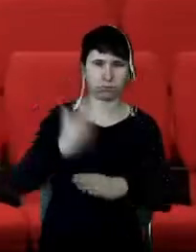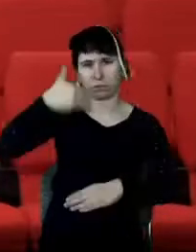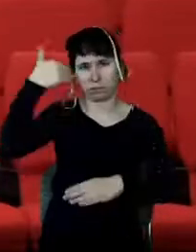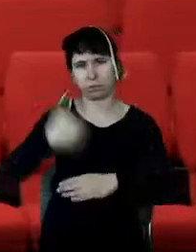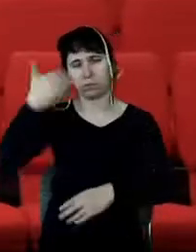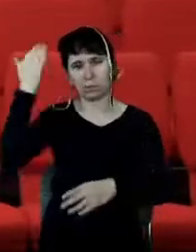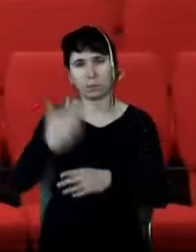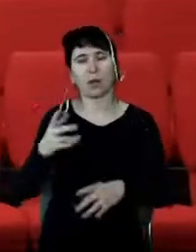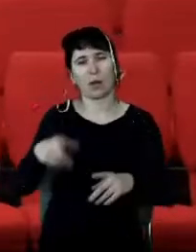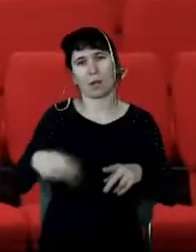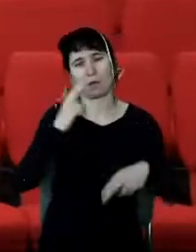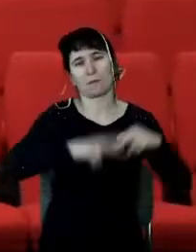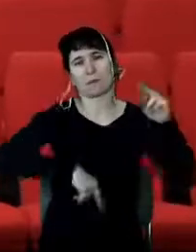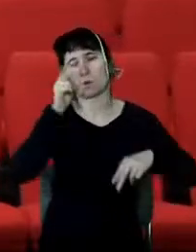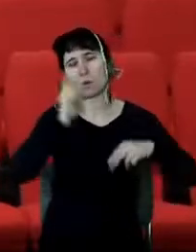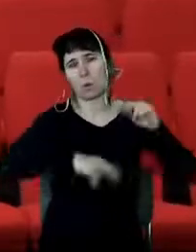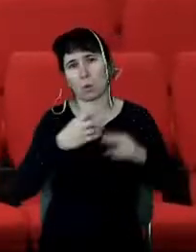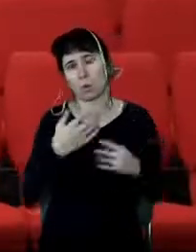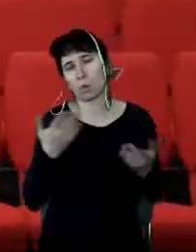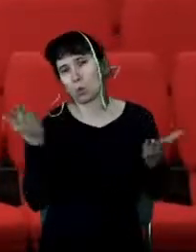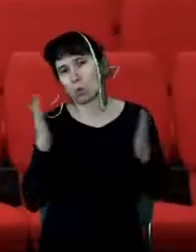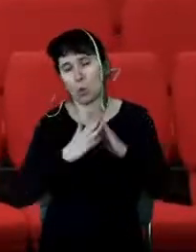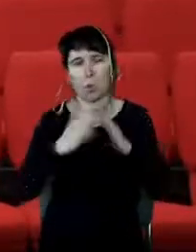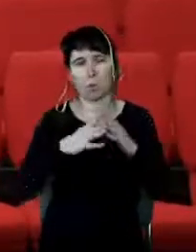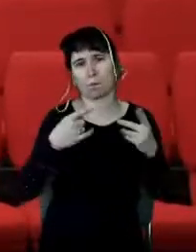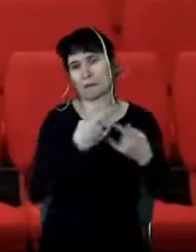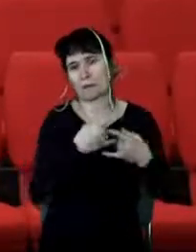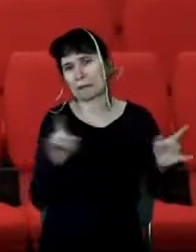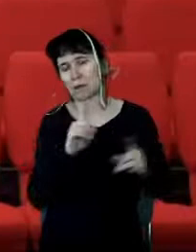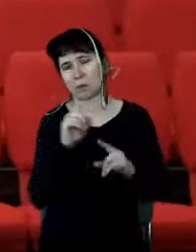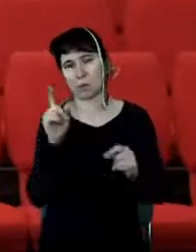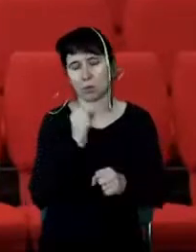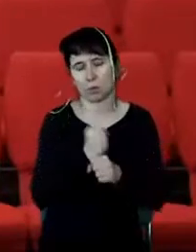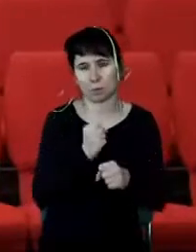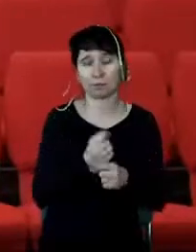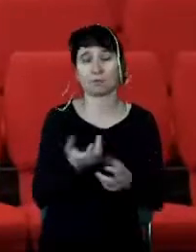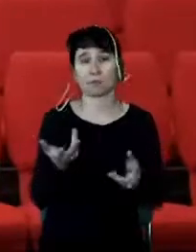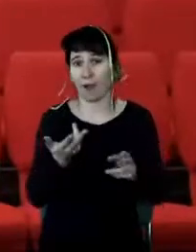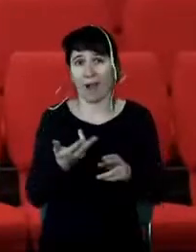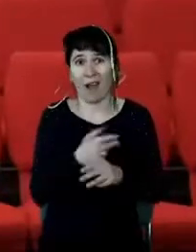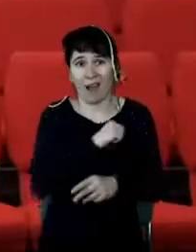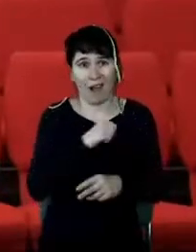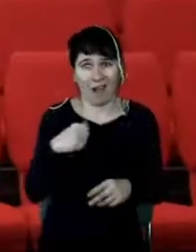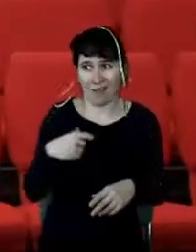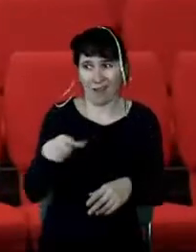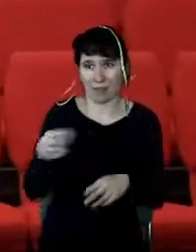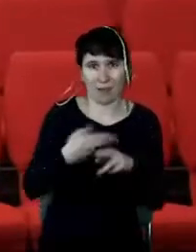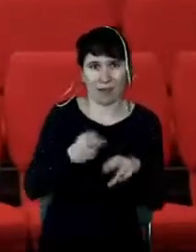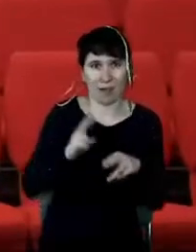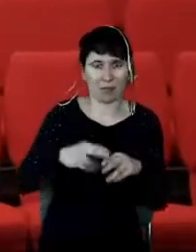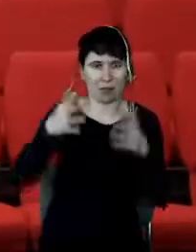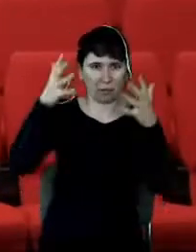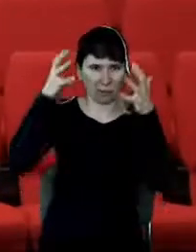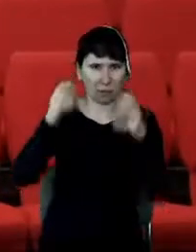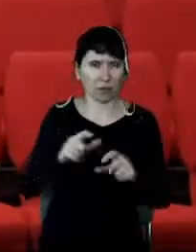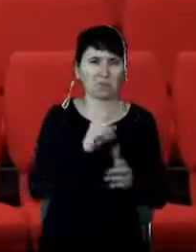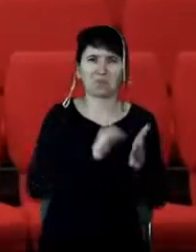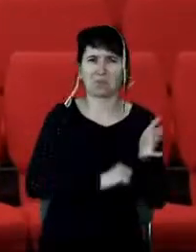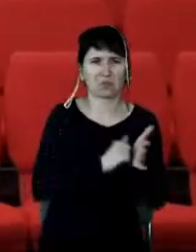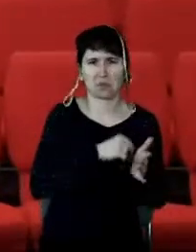будують з цього ці мури. Але ми такого не чули, щоб саме було руйнування стін від